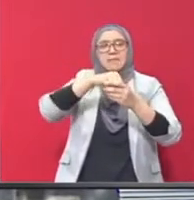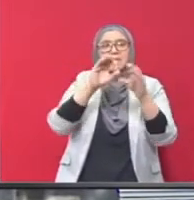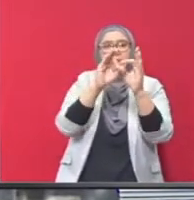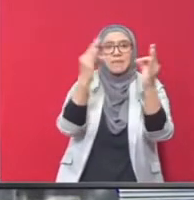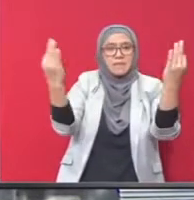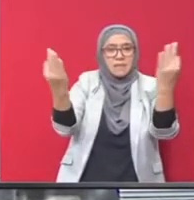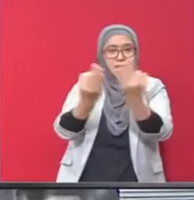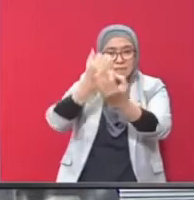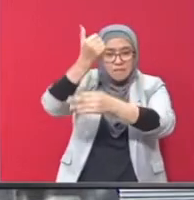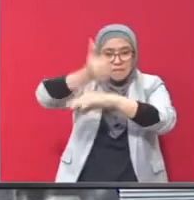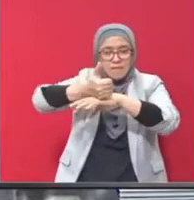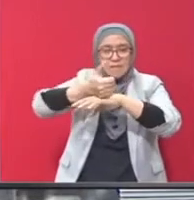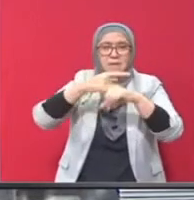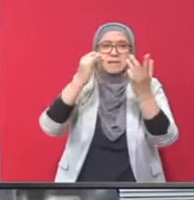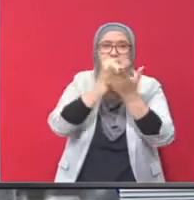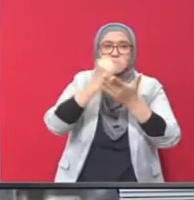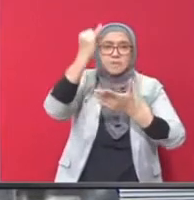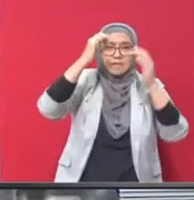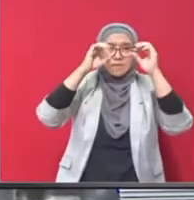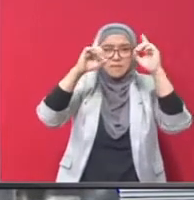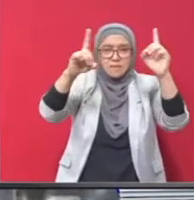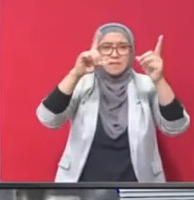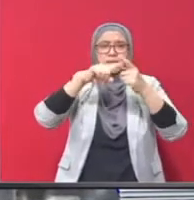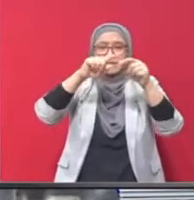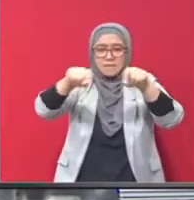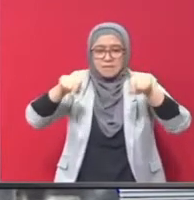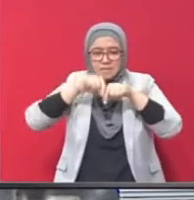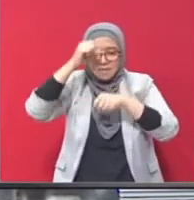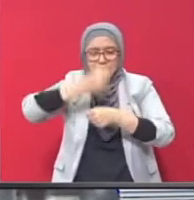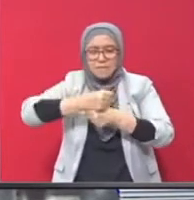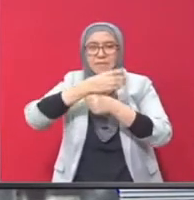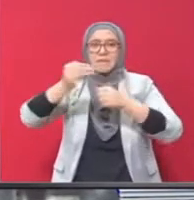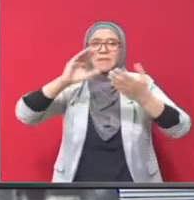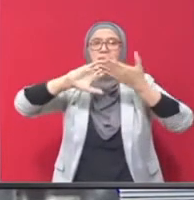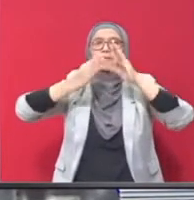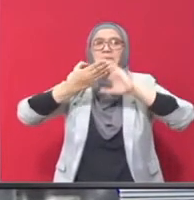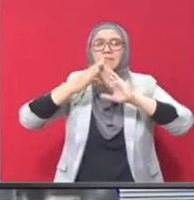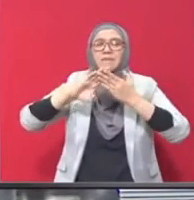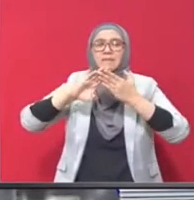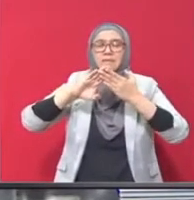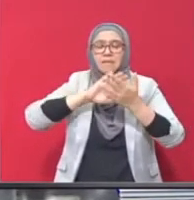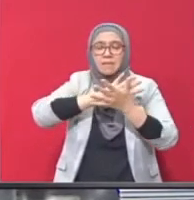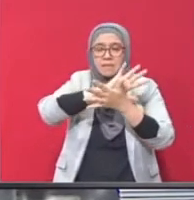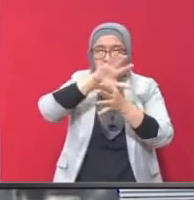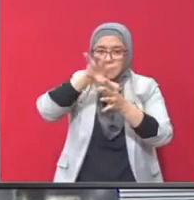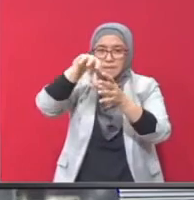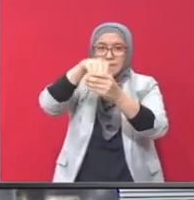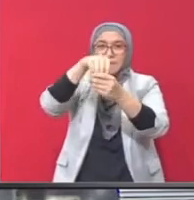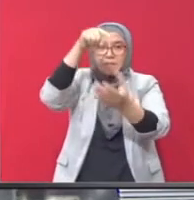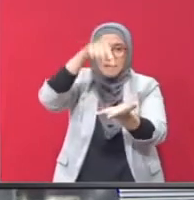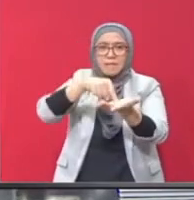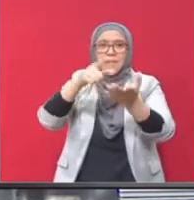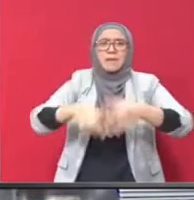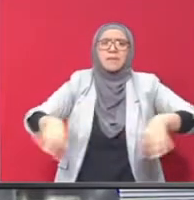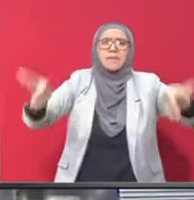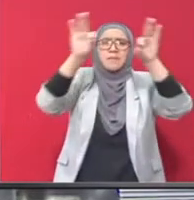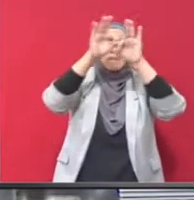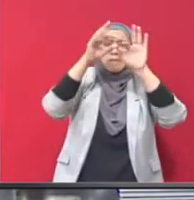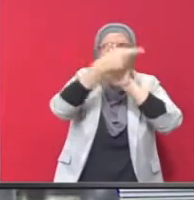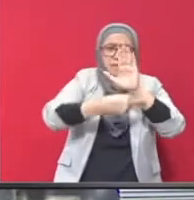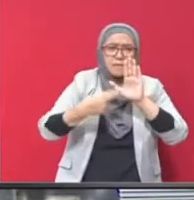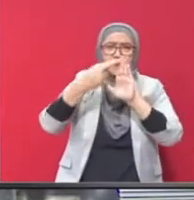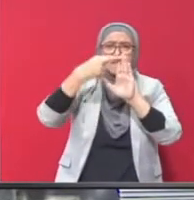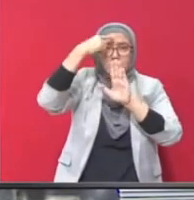enggak institusi pendidikan tempat kerja dan community kesemua komponen Ini memainkan peranan penting sebagai